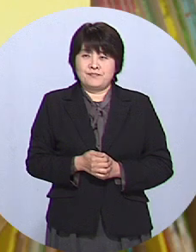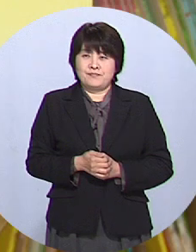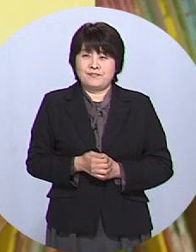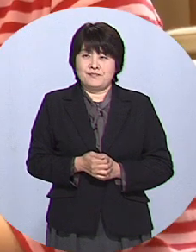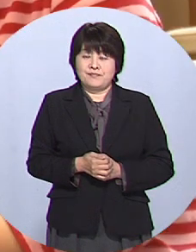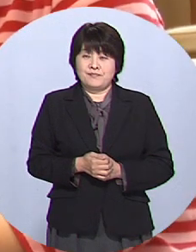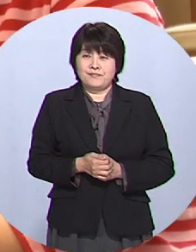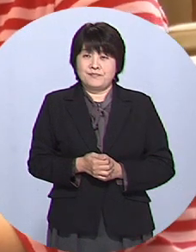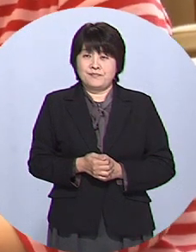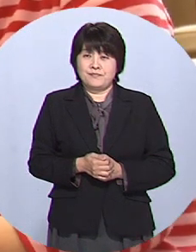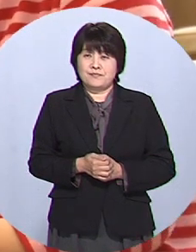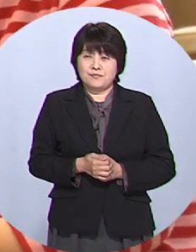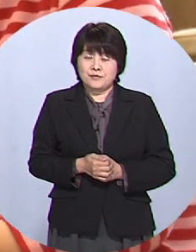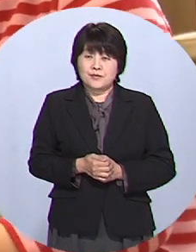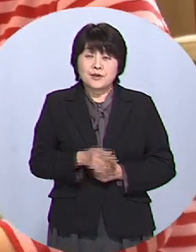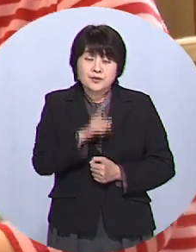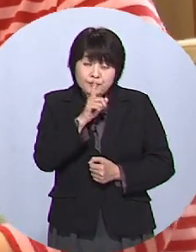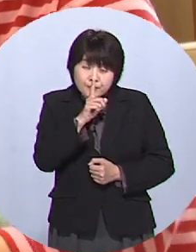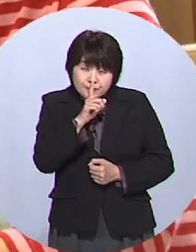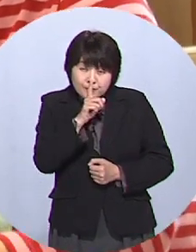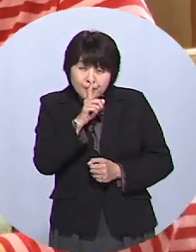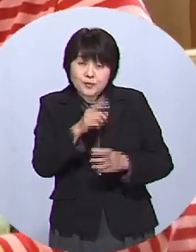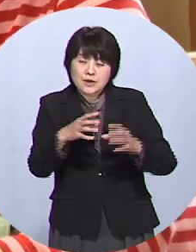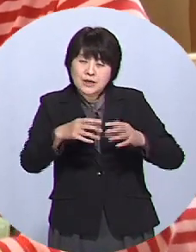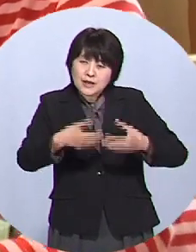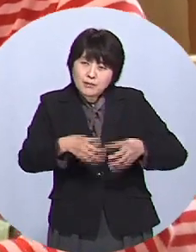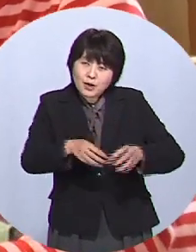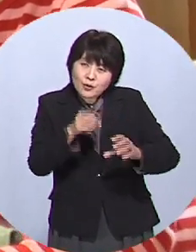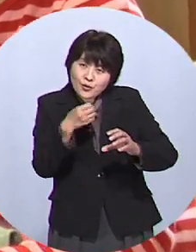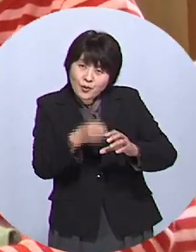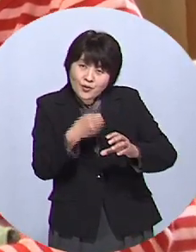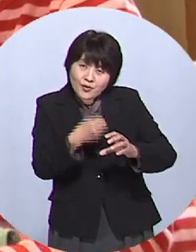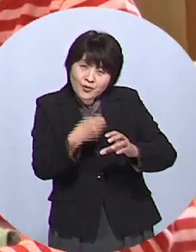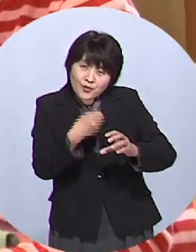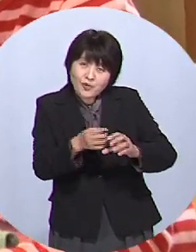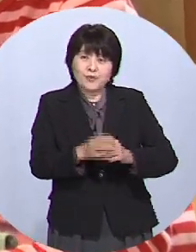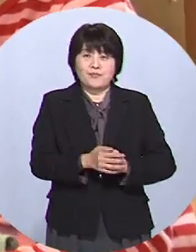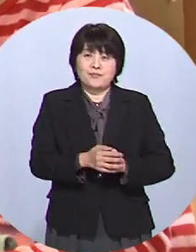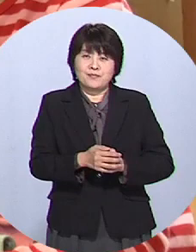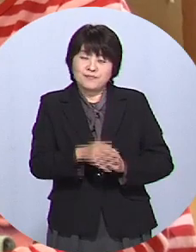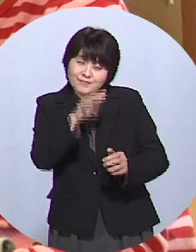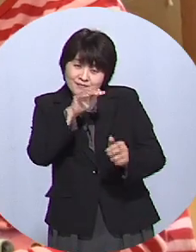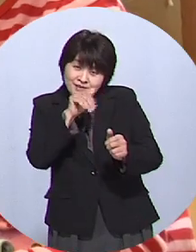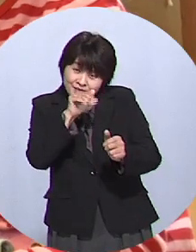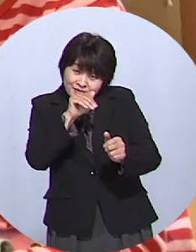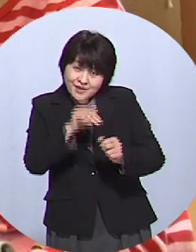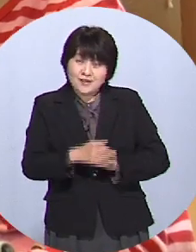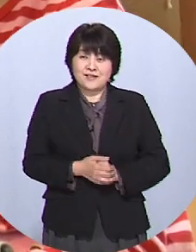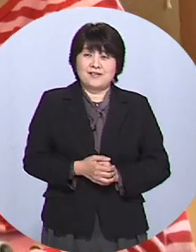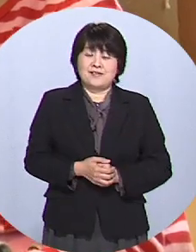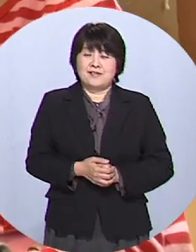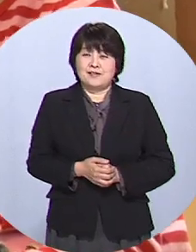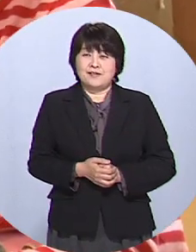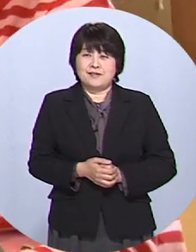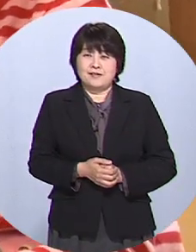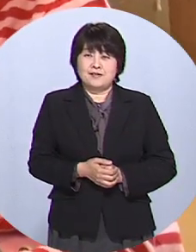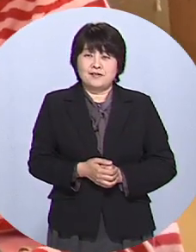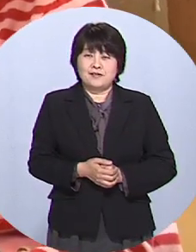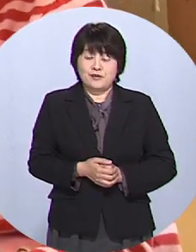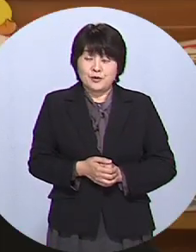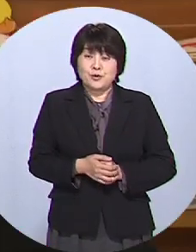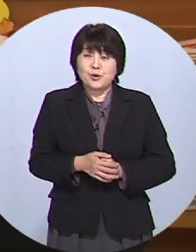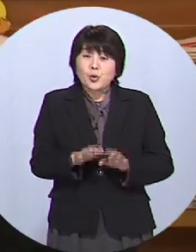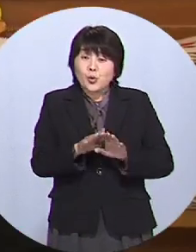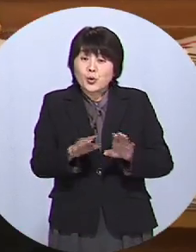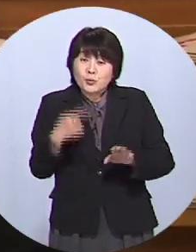ちゃん、そーっと卵をコンコンコン、出ておいで。 子どもた